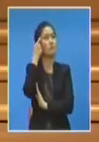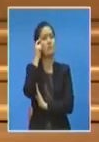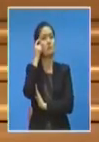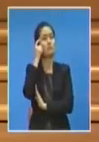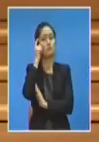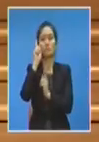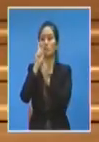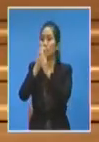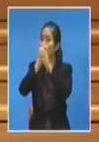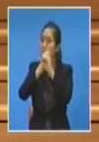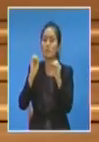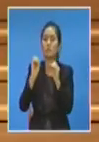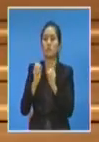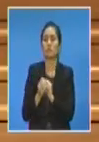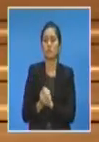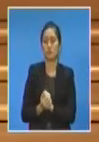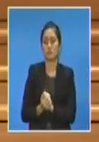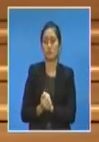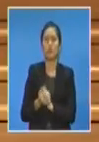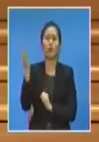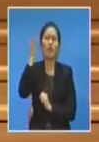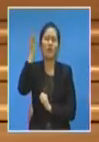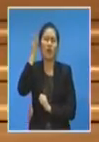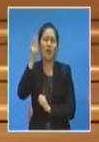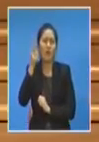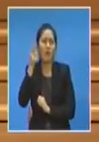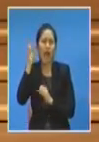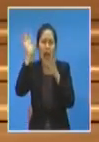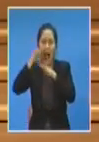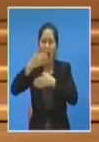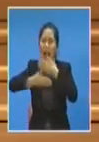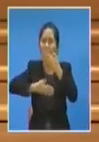ราไม่รู้จักฟังเพี้ยนเพี้ยนเป็นขายกะปิ